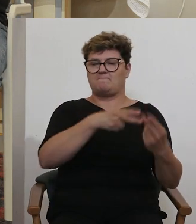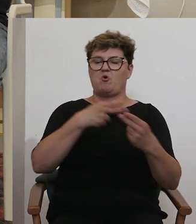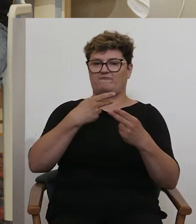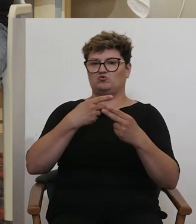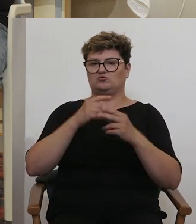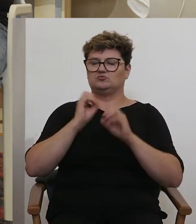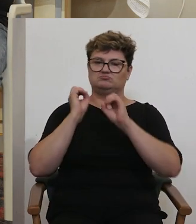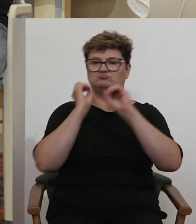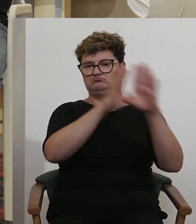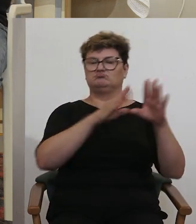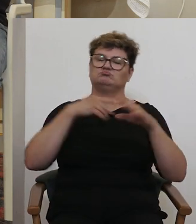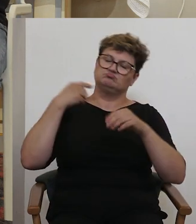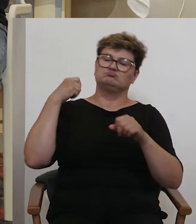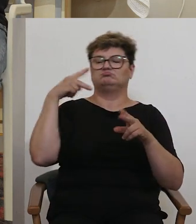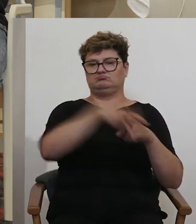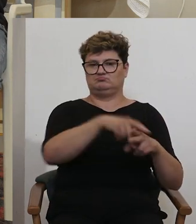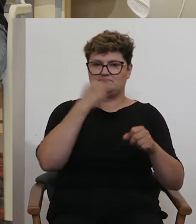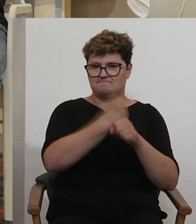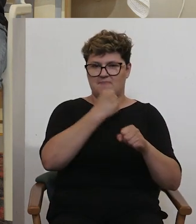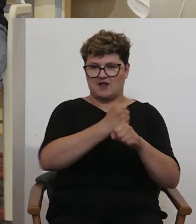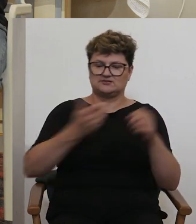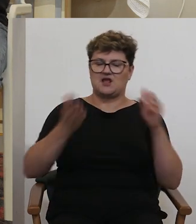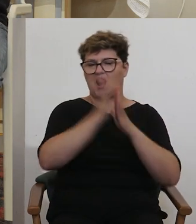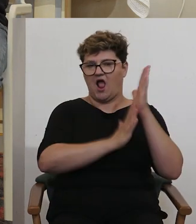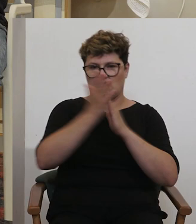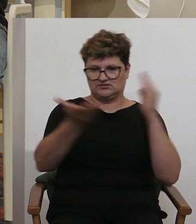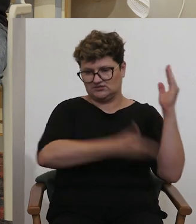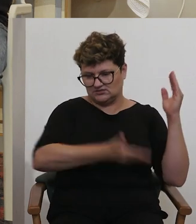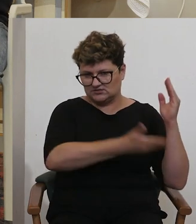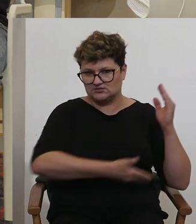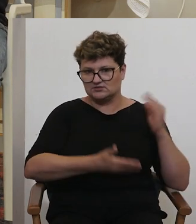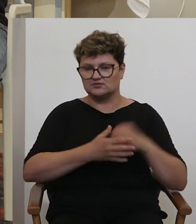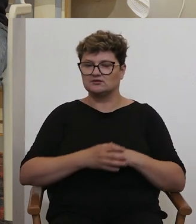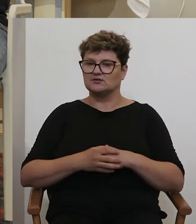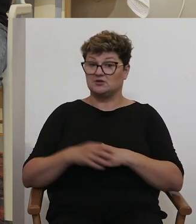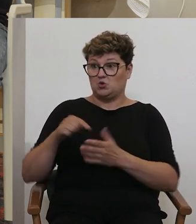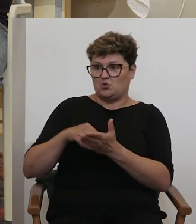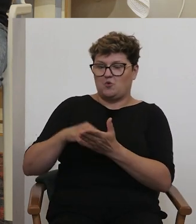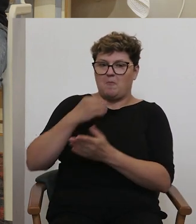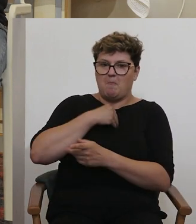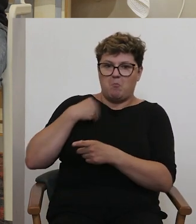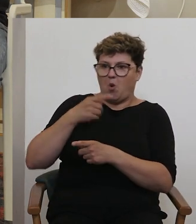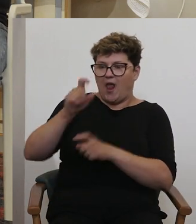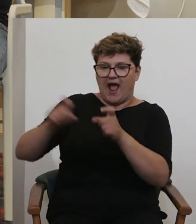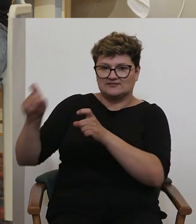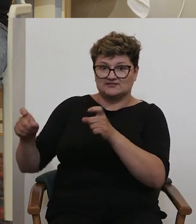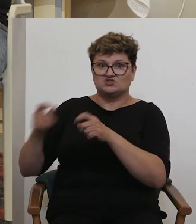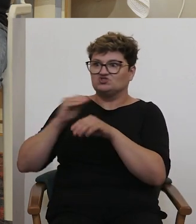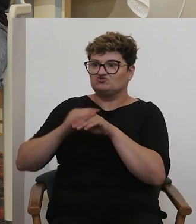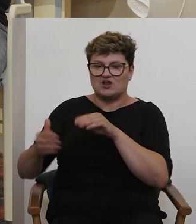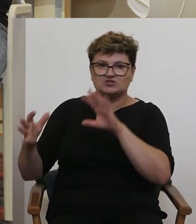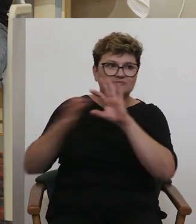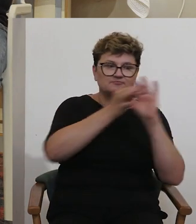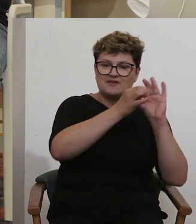do wyrębu lasu. Ano właśnie ci Polacy, którzy nie mieli szczęścia wyjść z armią